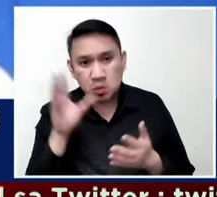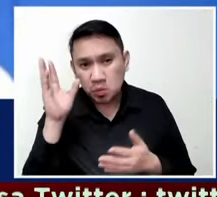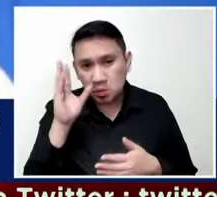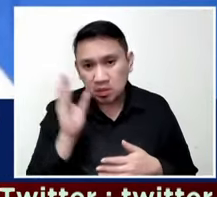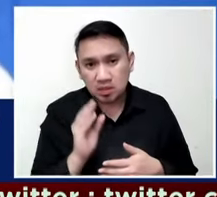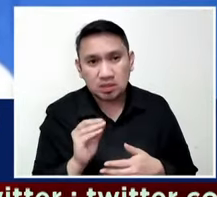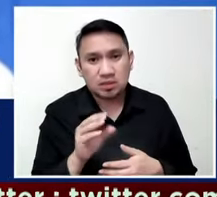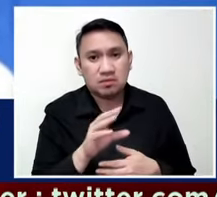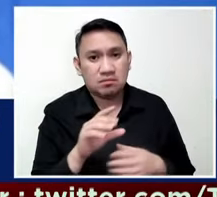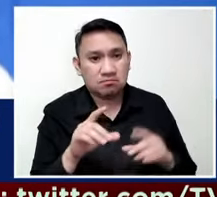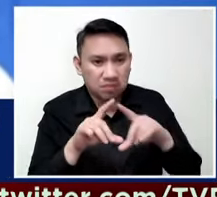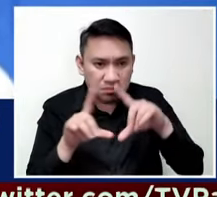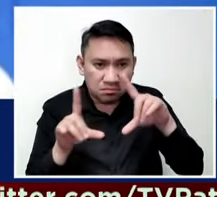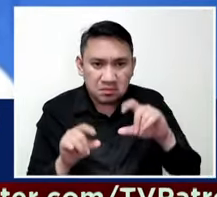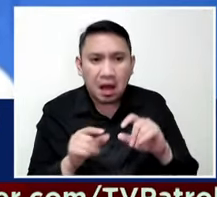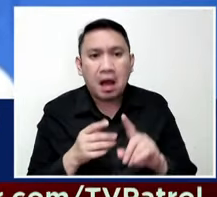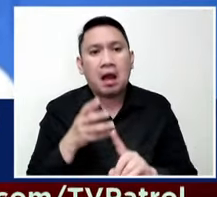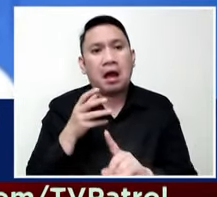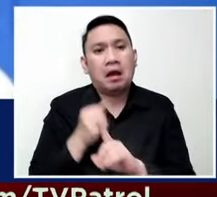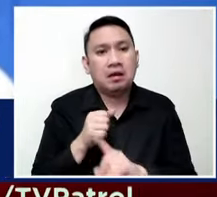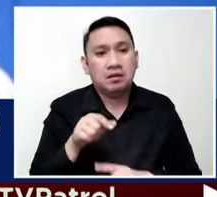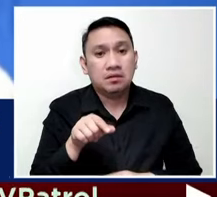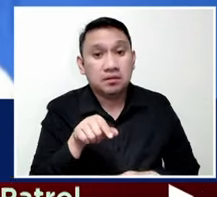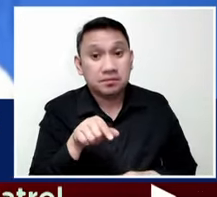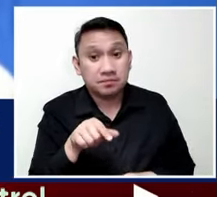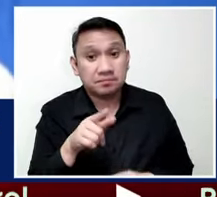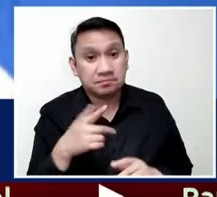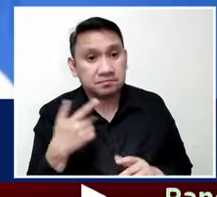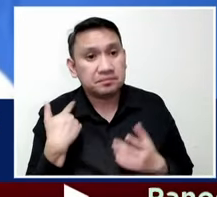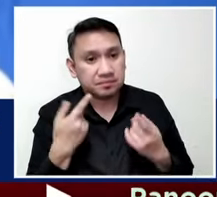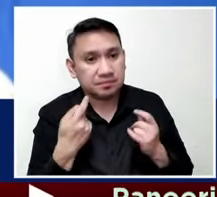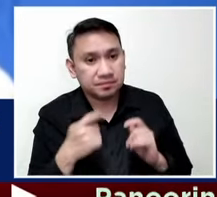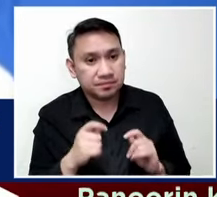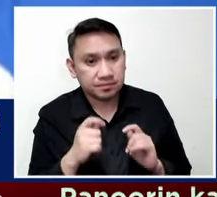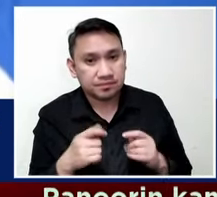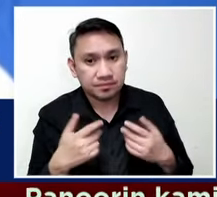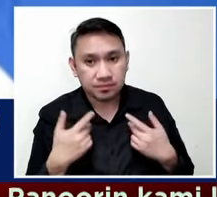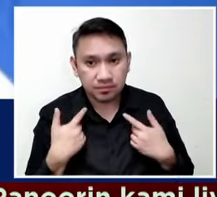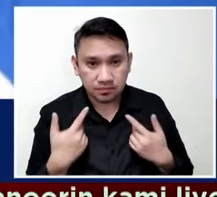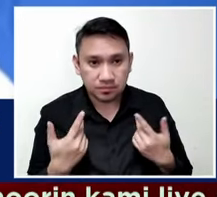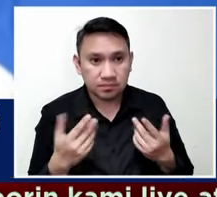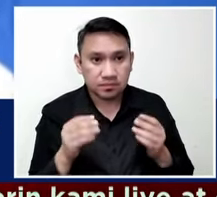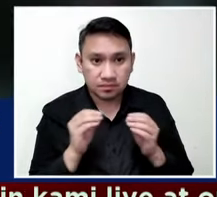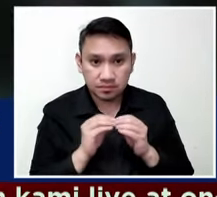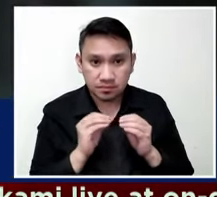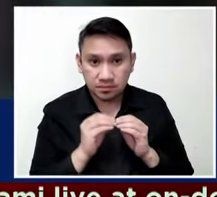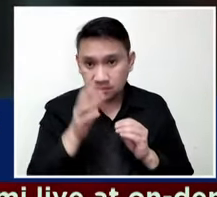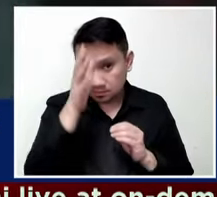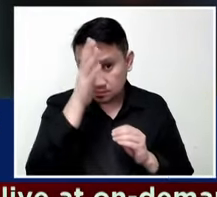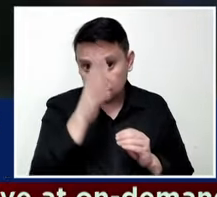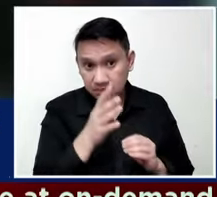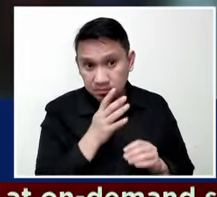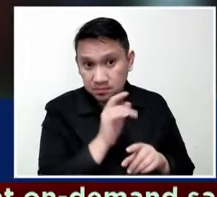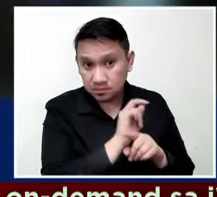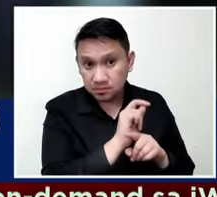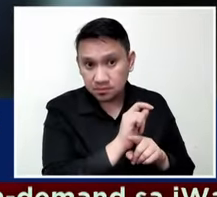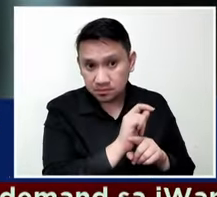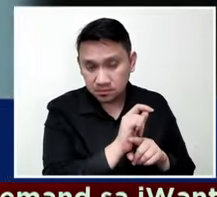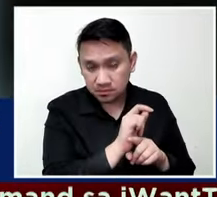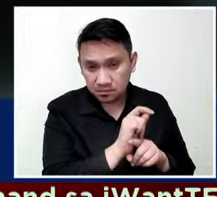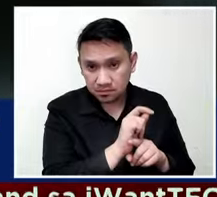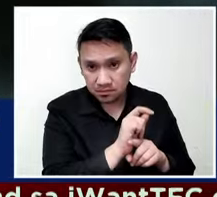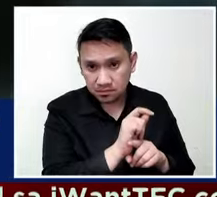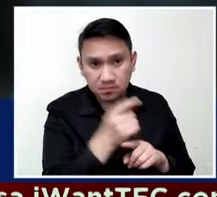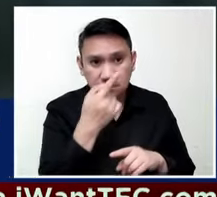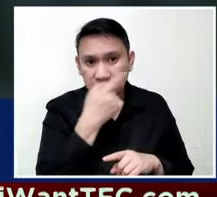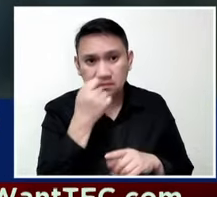lobbying to be able to conduct more parent trainings. For some, they don't even know na